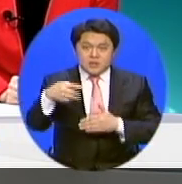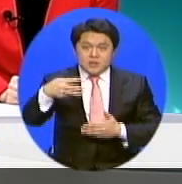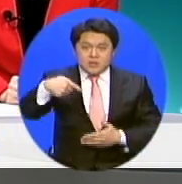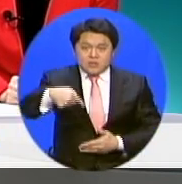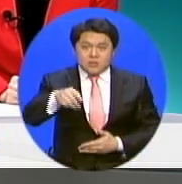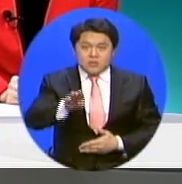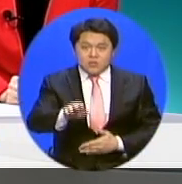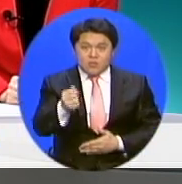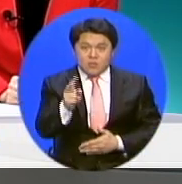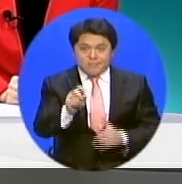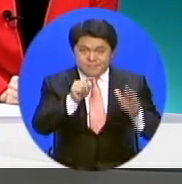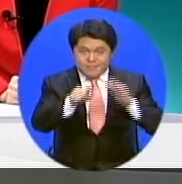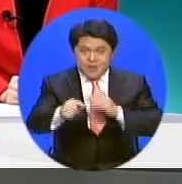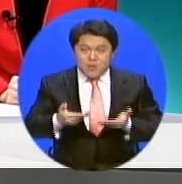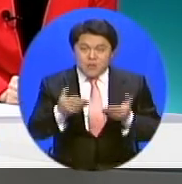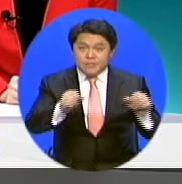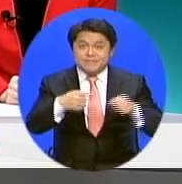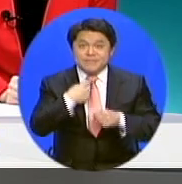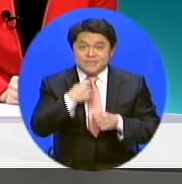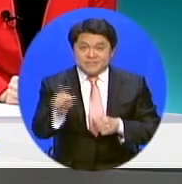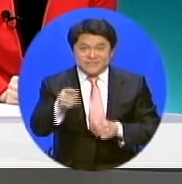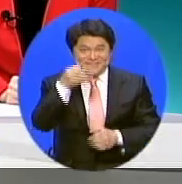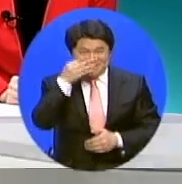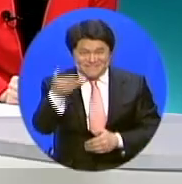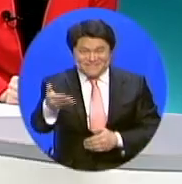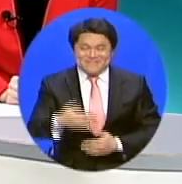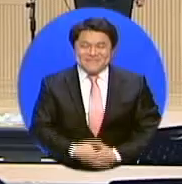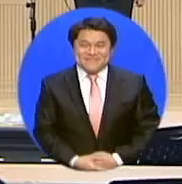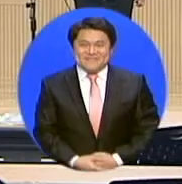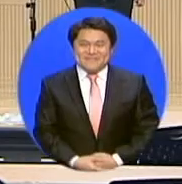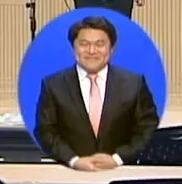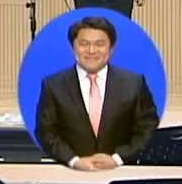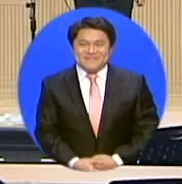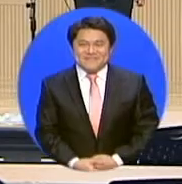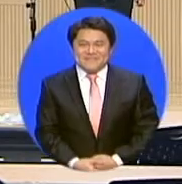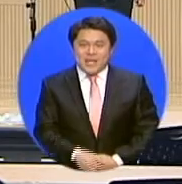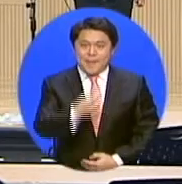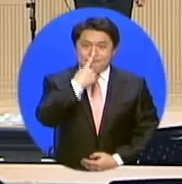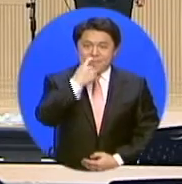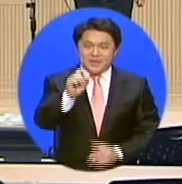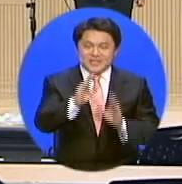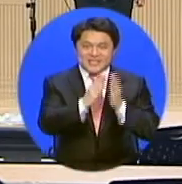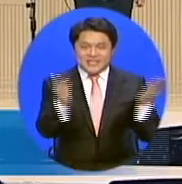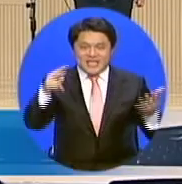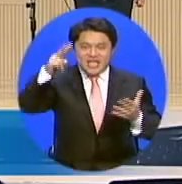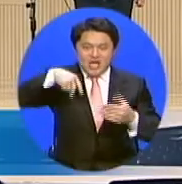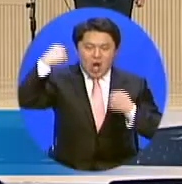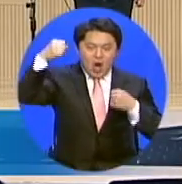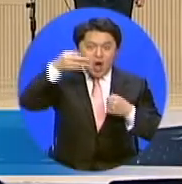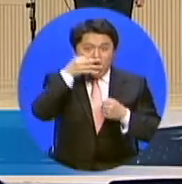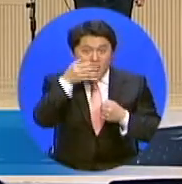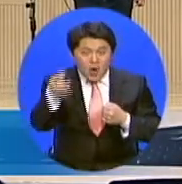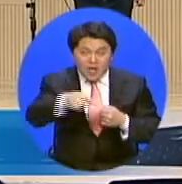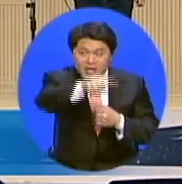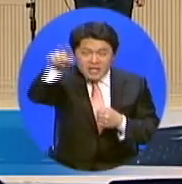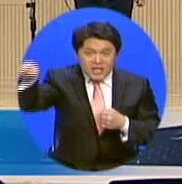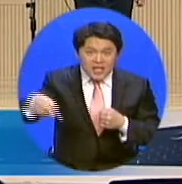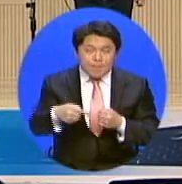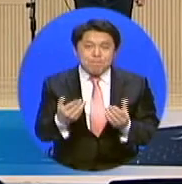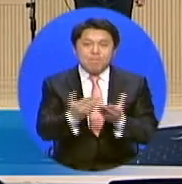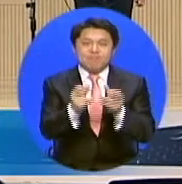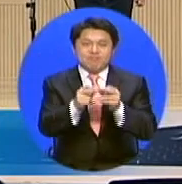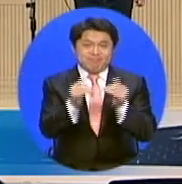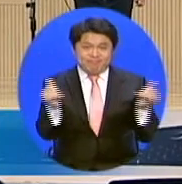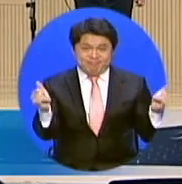봉사활동을 펼쳐왔는데요. 박고나 아나운서가 다녀왔습니다. 멋진 동화 구현을 보여주는 이들은 모두